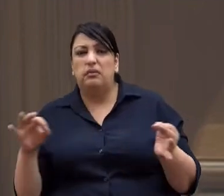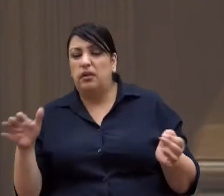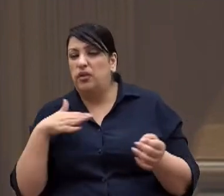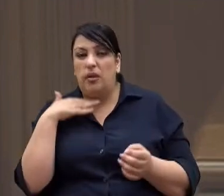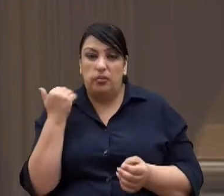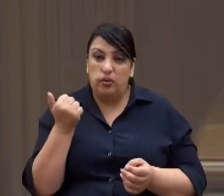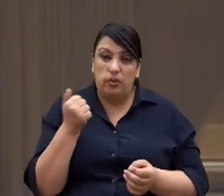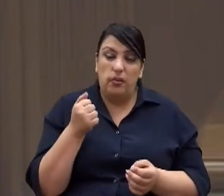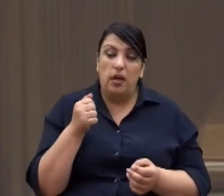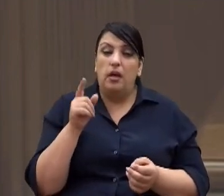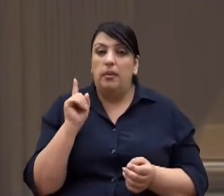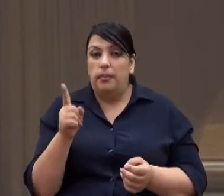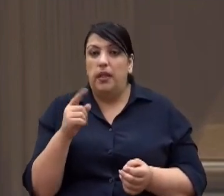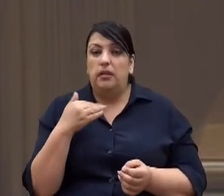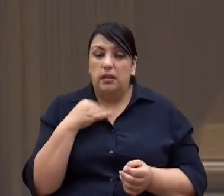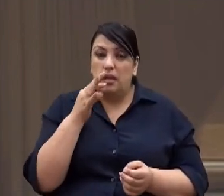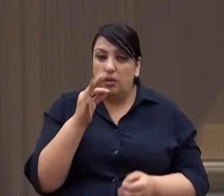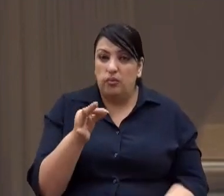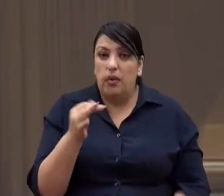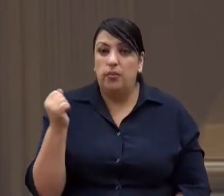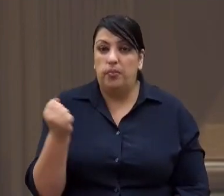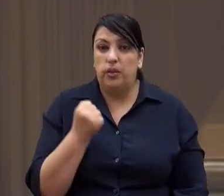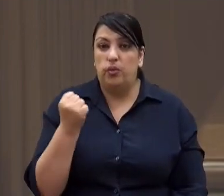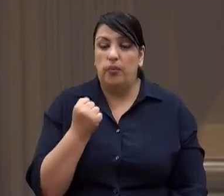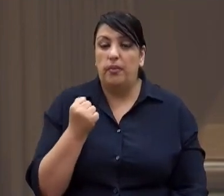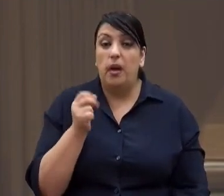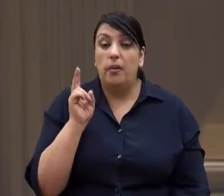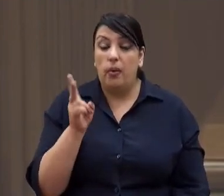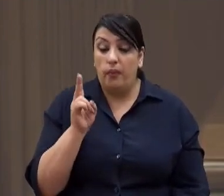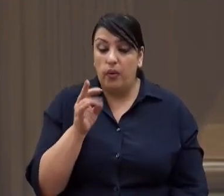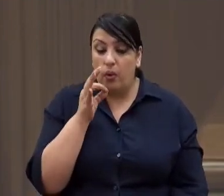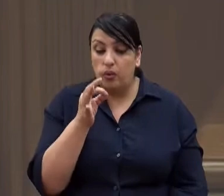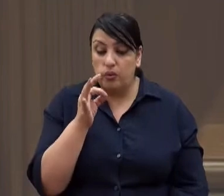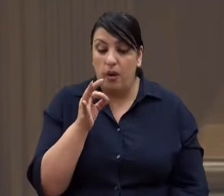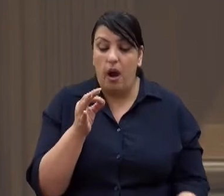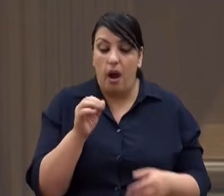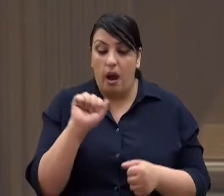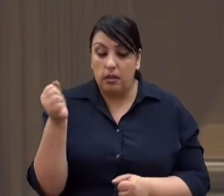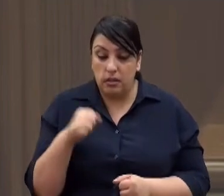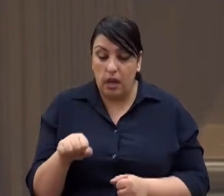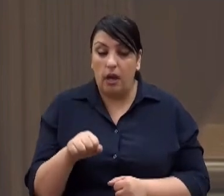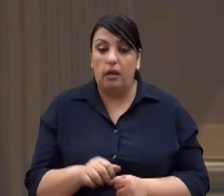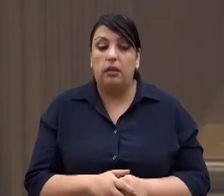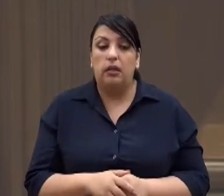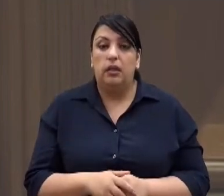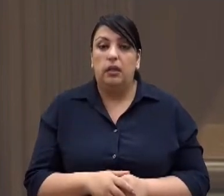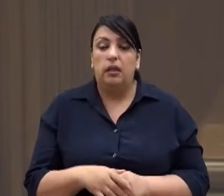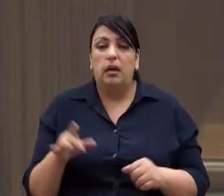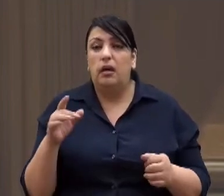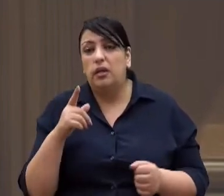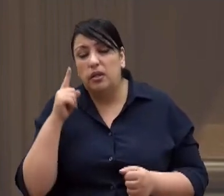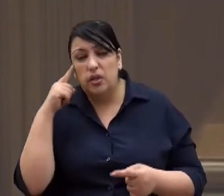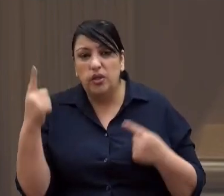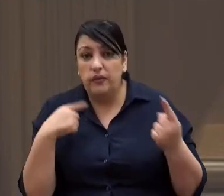բայց ես պնդում եմ, մարդիկ, ովքեր խոսում են Արցախից, կուրծ կենծեցում, ու